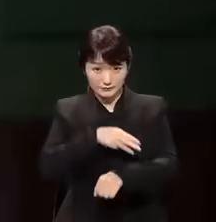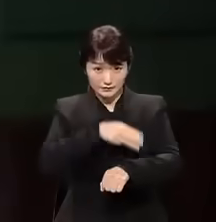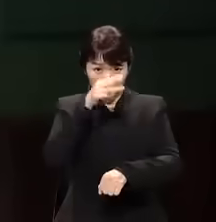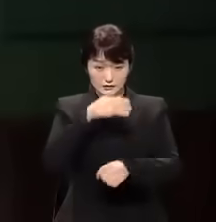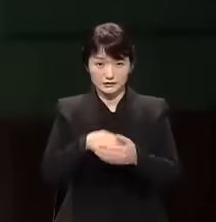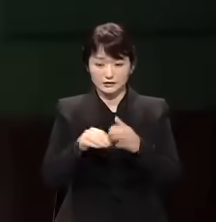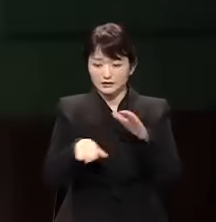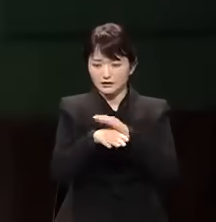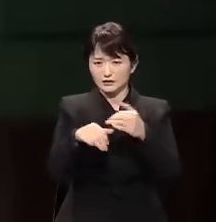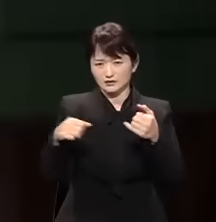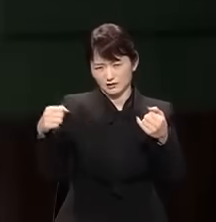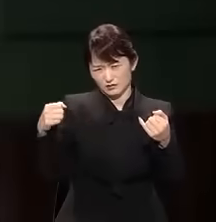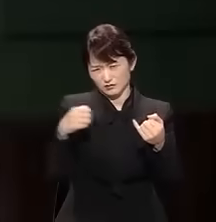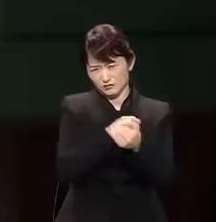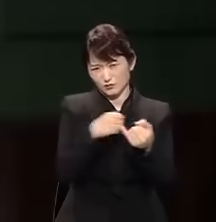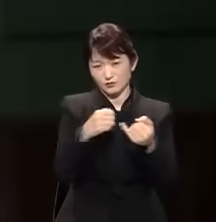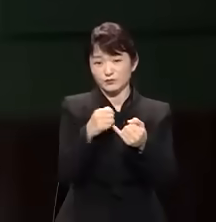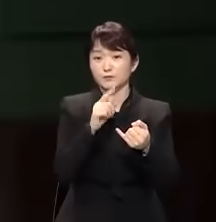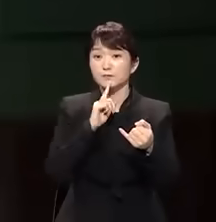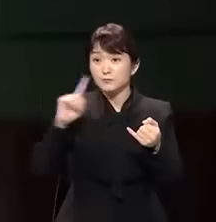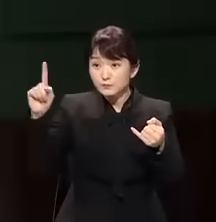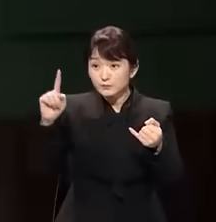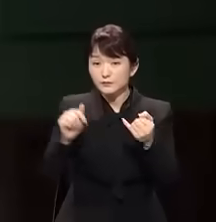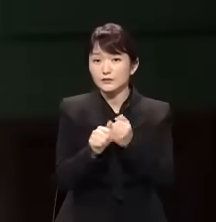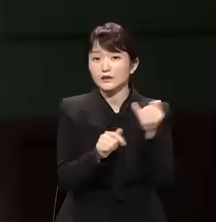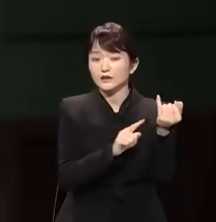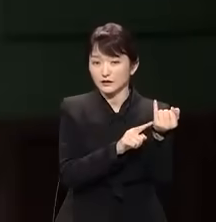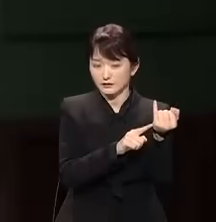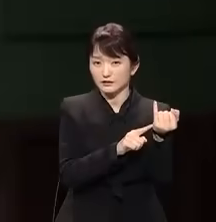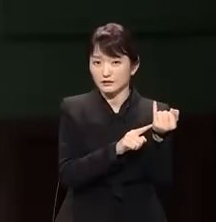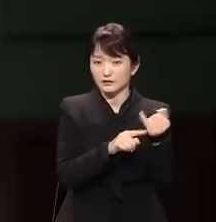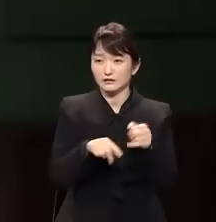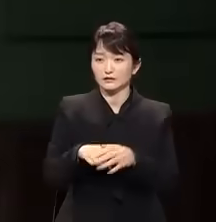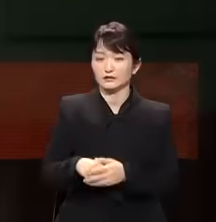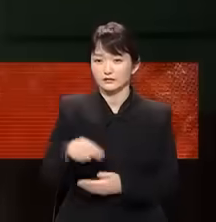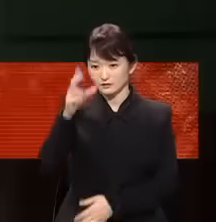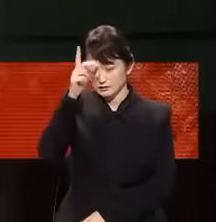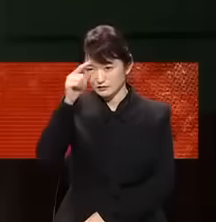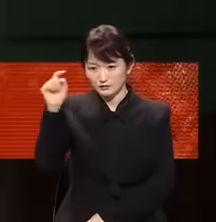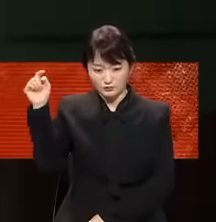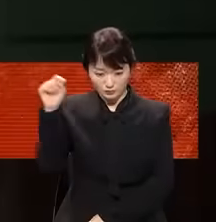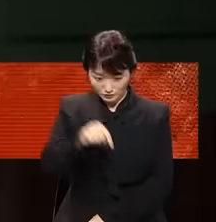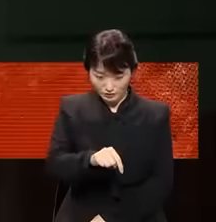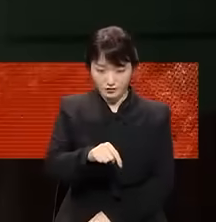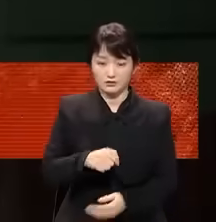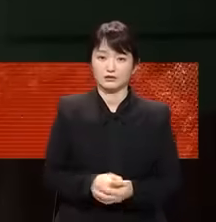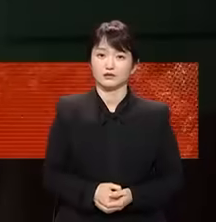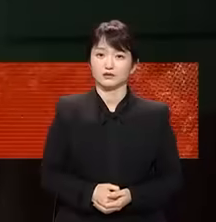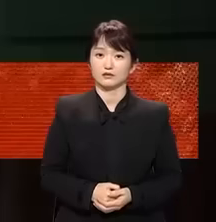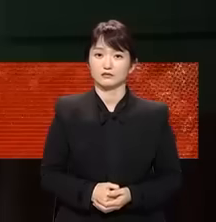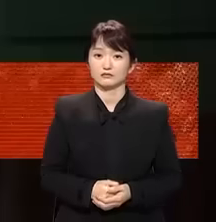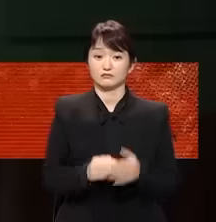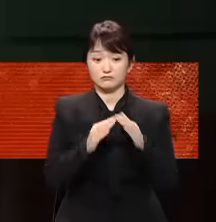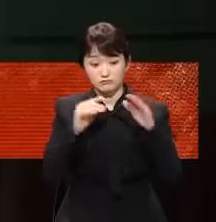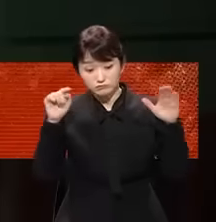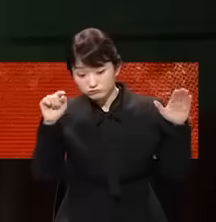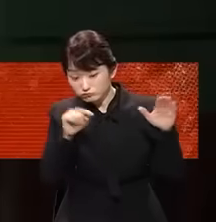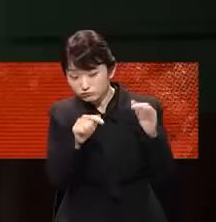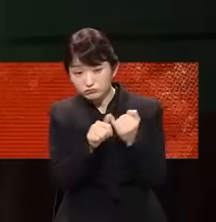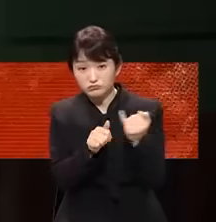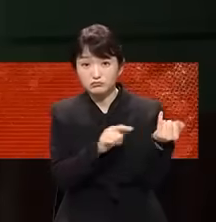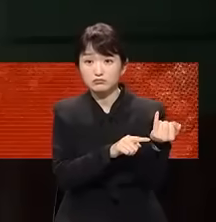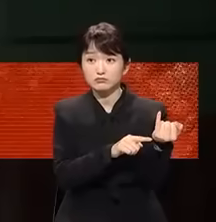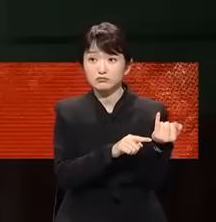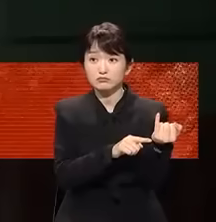폭력 신고가 들어간 바가 있습니다이 신고자는 아내였고 그래서 현장에 경찰도 출동을 했습니다 그런데 상 가보니까이 아내가